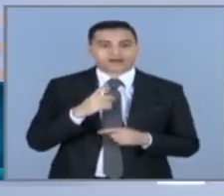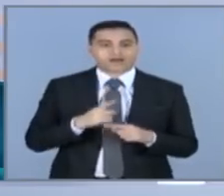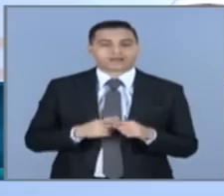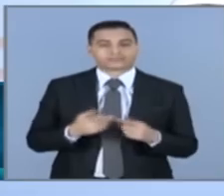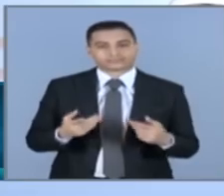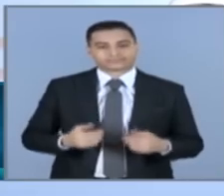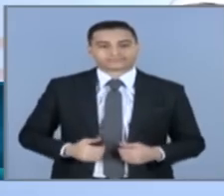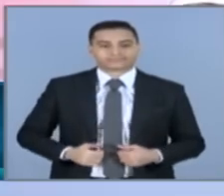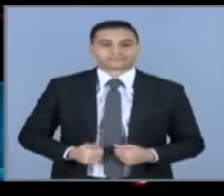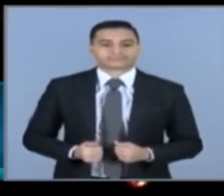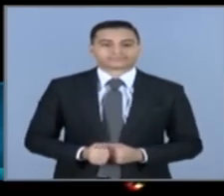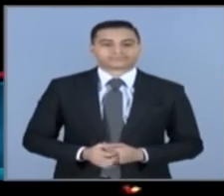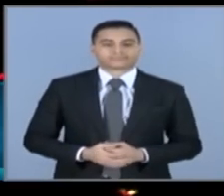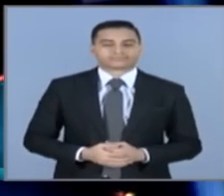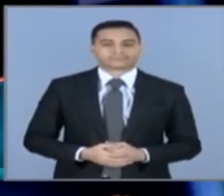إجابة خاطئة.